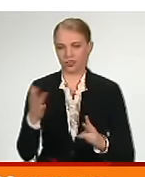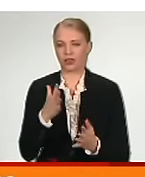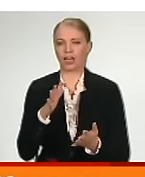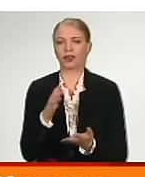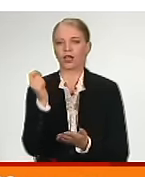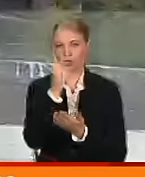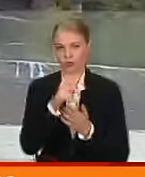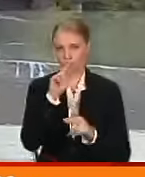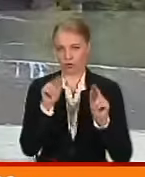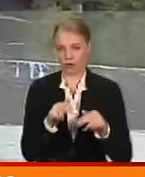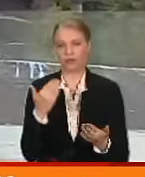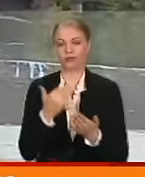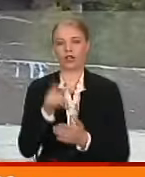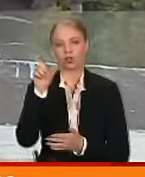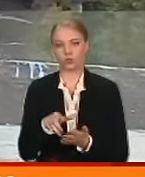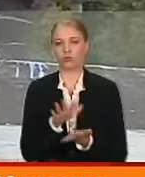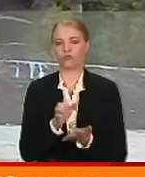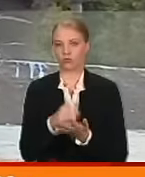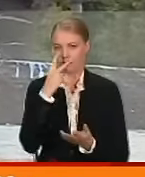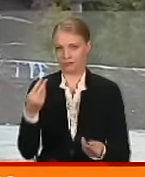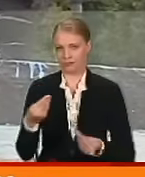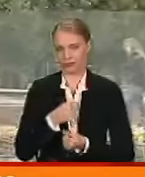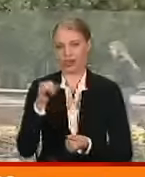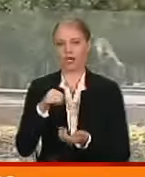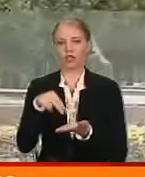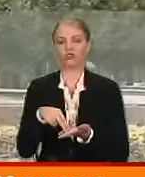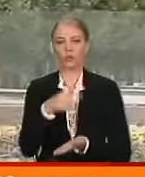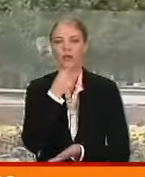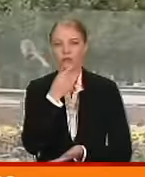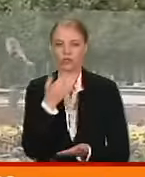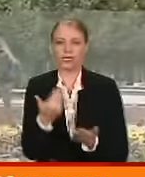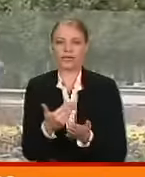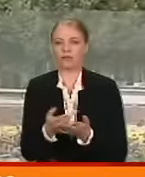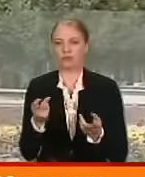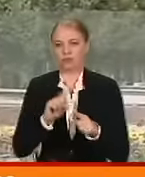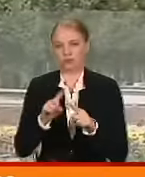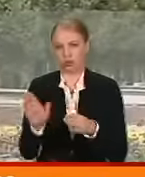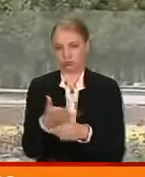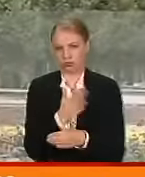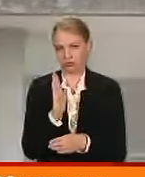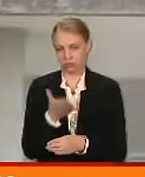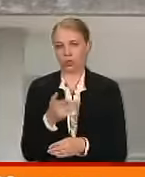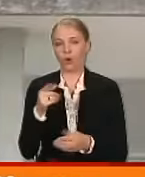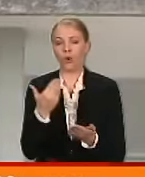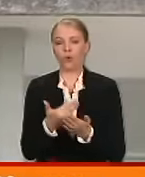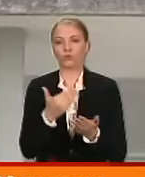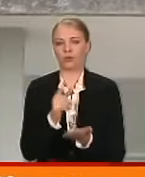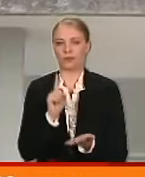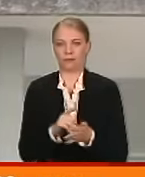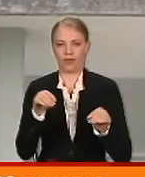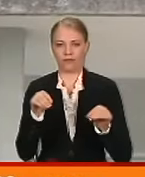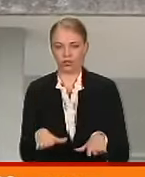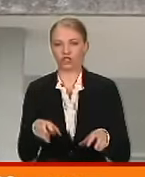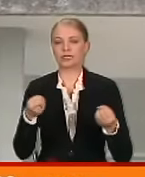розмалювали пам'ятник. Відтак той псував краєвид. Та й стояти вождеві ніби лишалося недовго. Його долю от-от мала